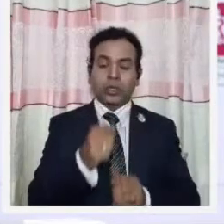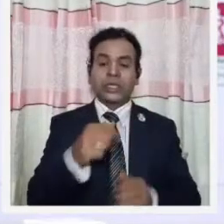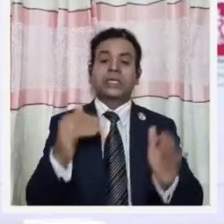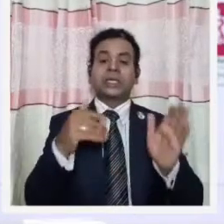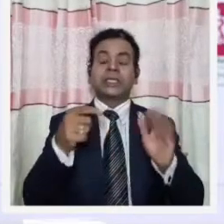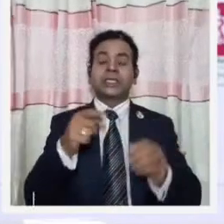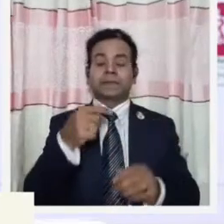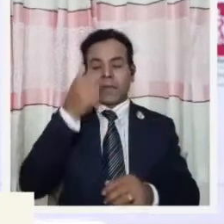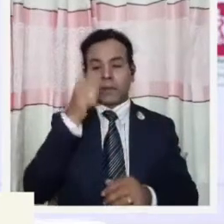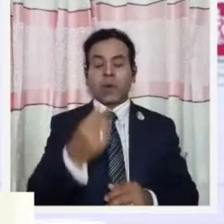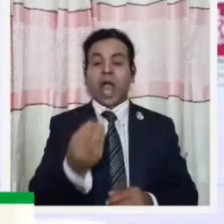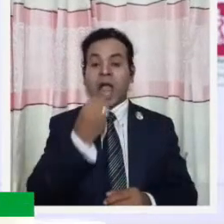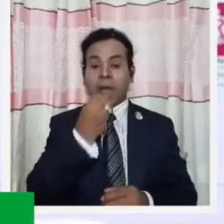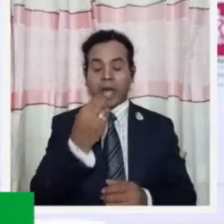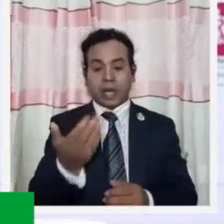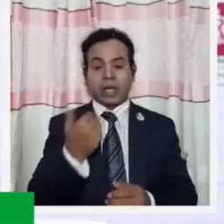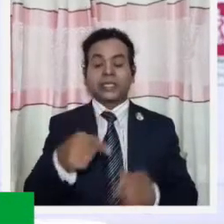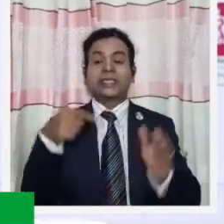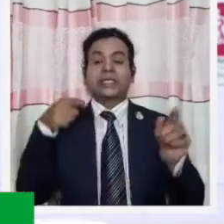এবং